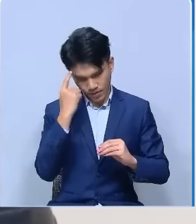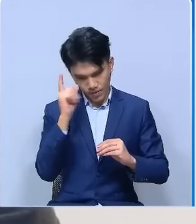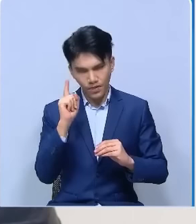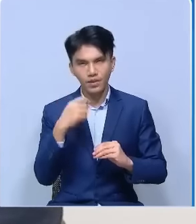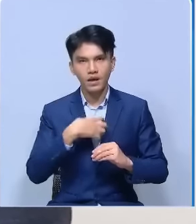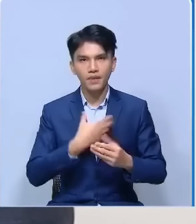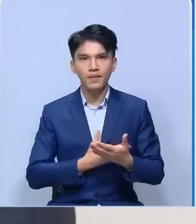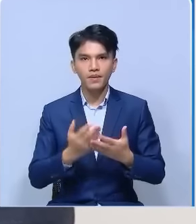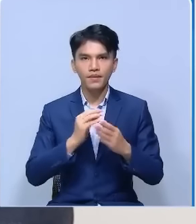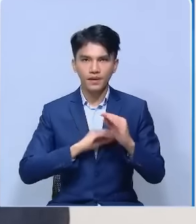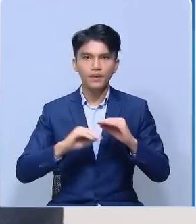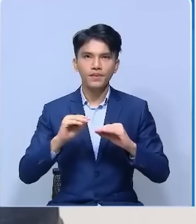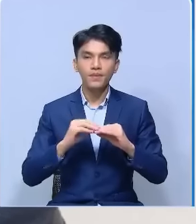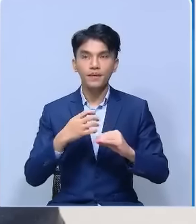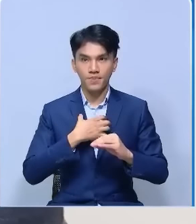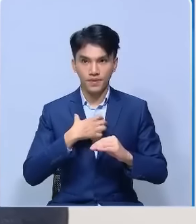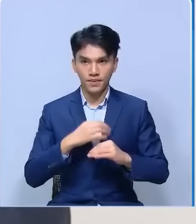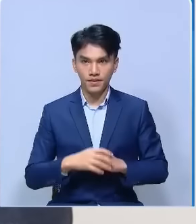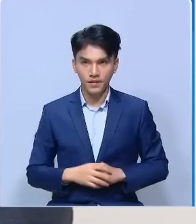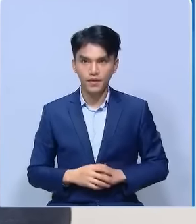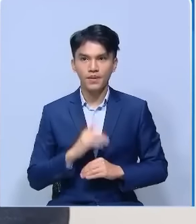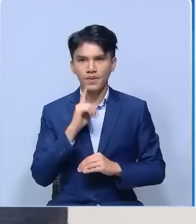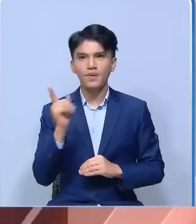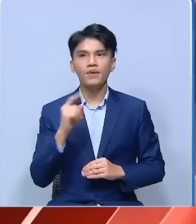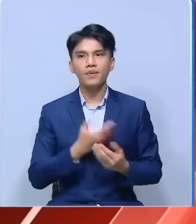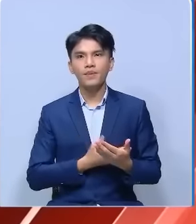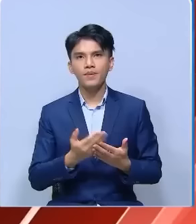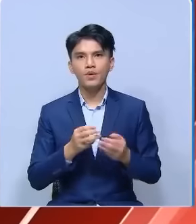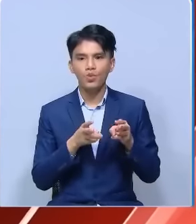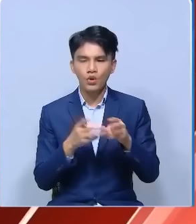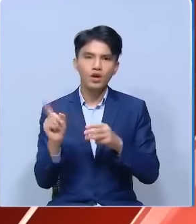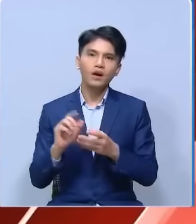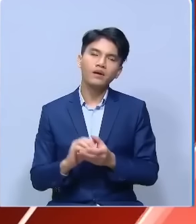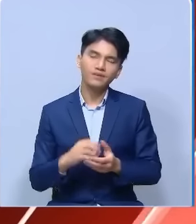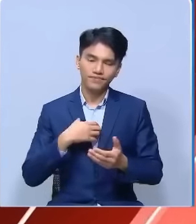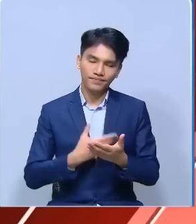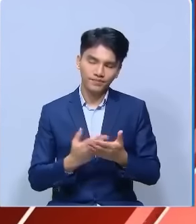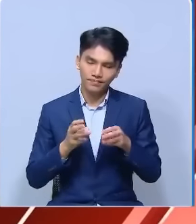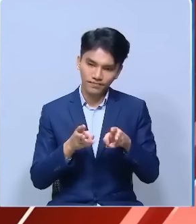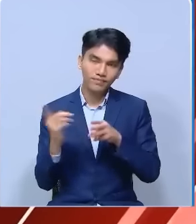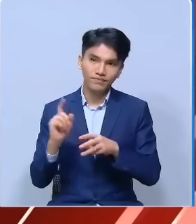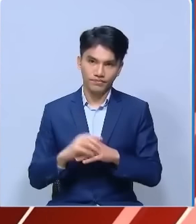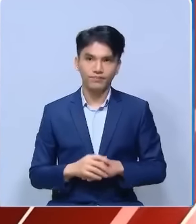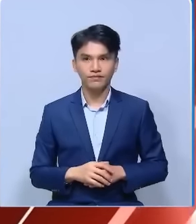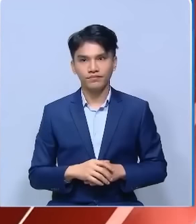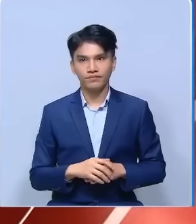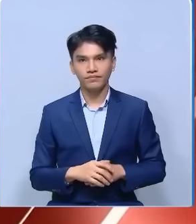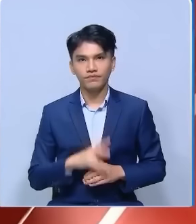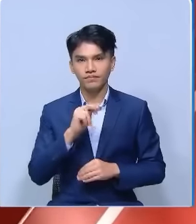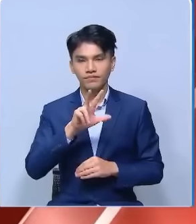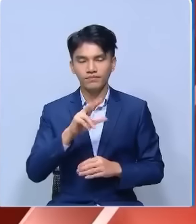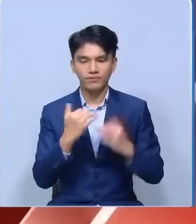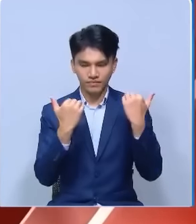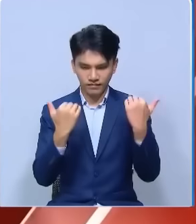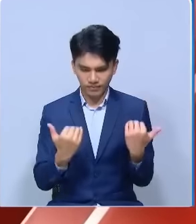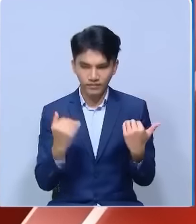ต้องการซื้อก ็หลายคนก็ถามว่าเอ๊ะแล้วจะซื้อยังไง อยากจะอุดหนุนแล้วเน ี่ ย วิธีการซื้อทำยังไง N3 เนี่ยเบื้องต้